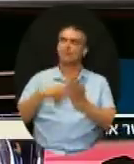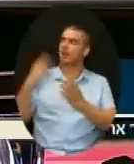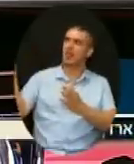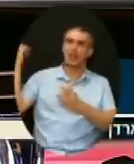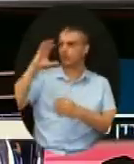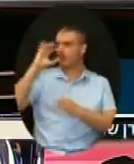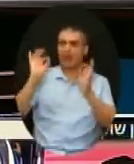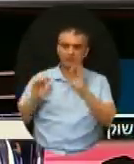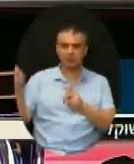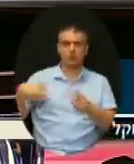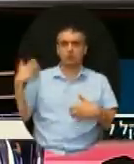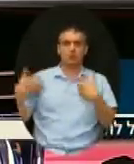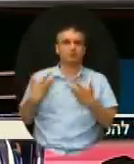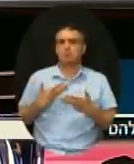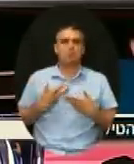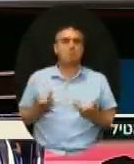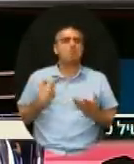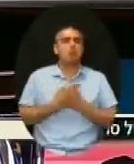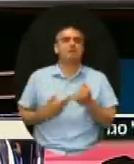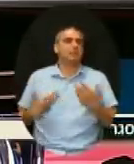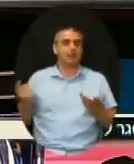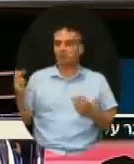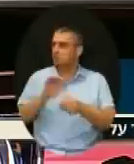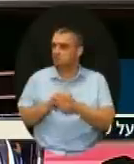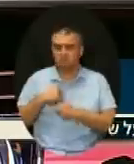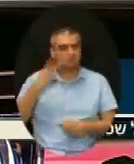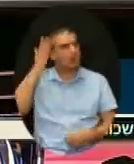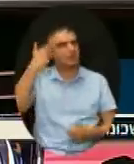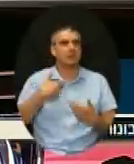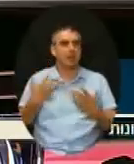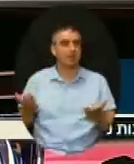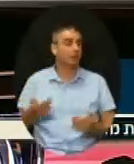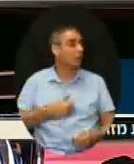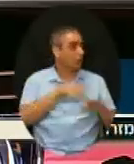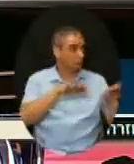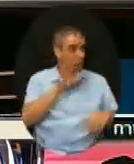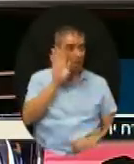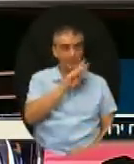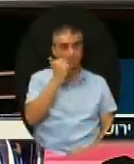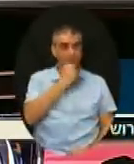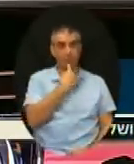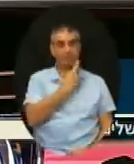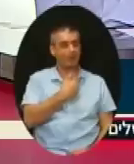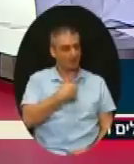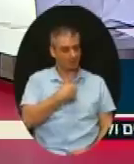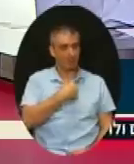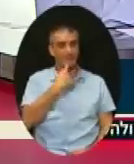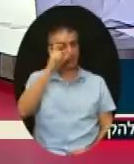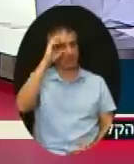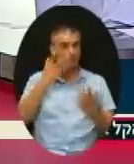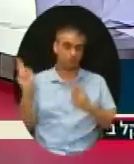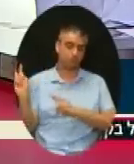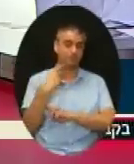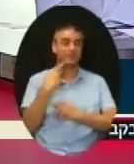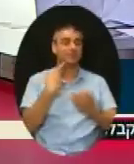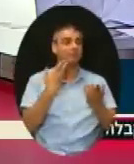מוסט, כי הוא זועם, כי אין לו מה להפסיד, כי הוא מזהה שאין לו אופק. אמר ראש הממשלה נתניהו אתמול בדיון במליאה, הוא אמר, אני קראתי לאבו מאזן למסע